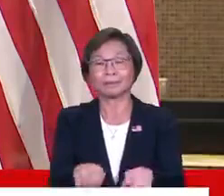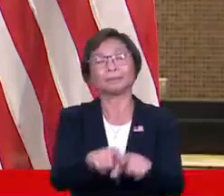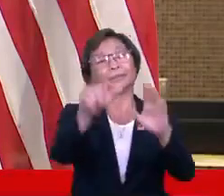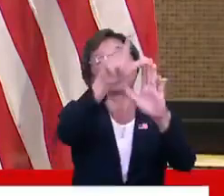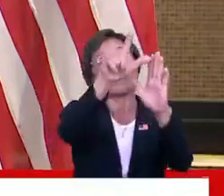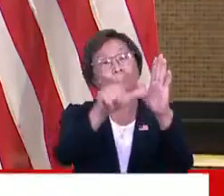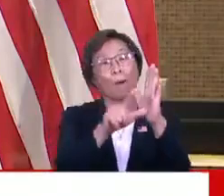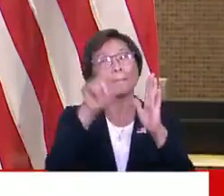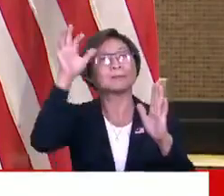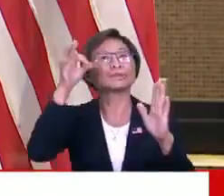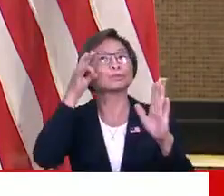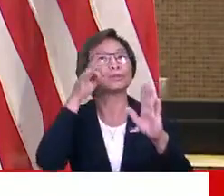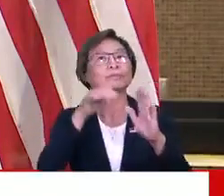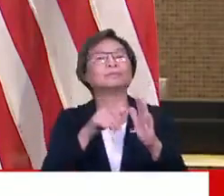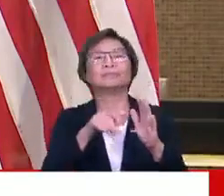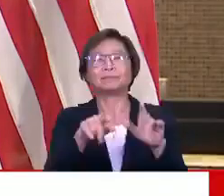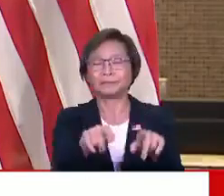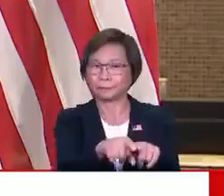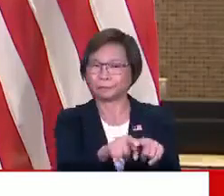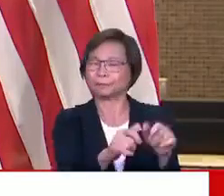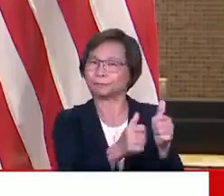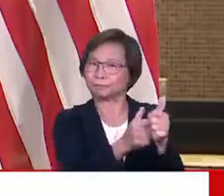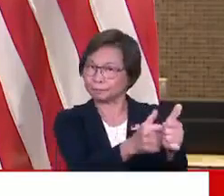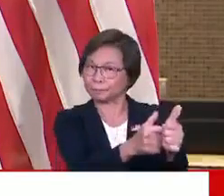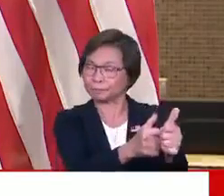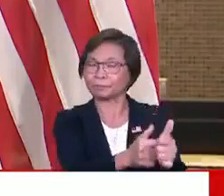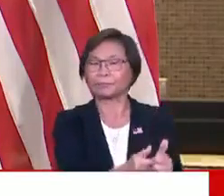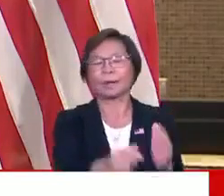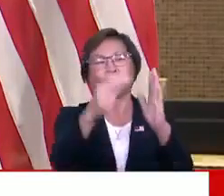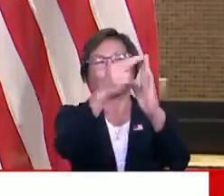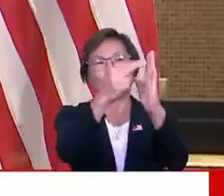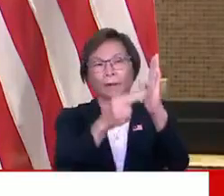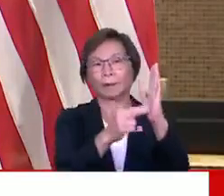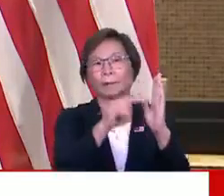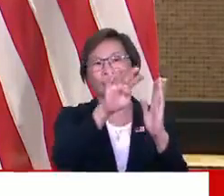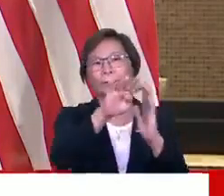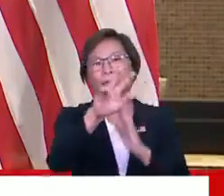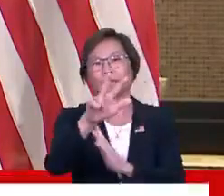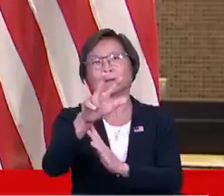oleh penebangan hutan Hai kebakaran